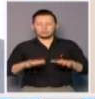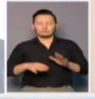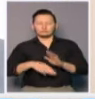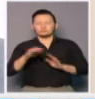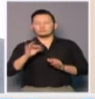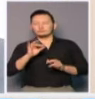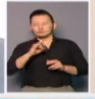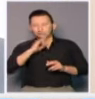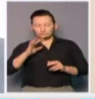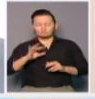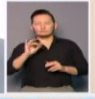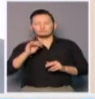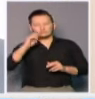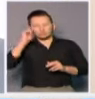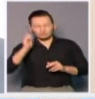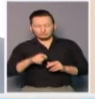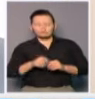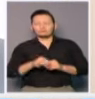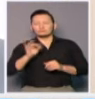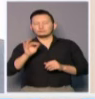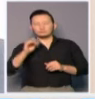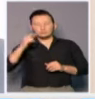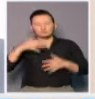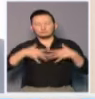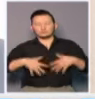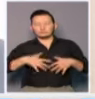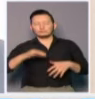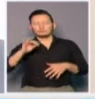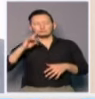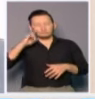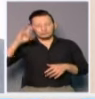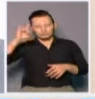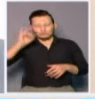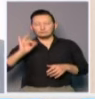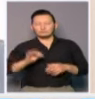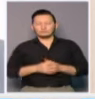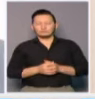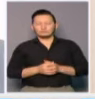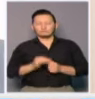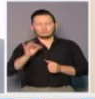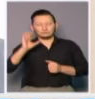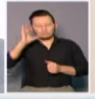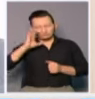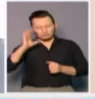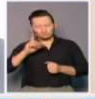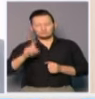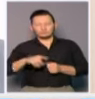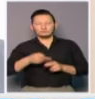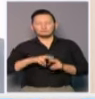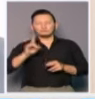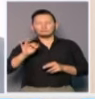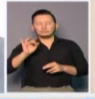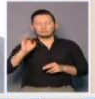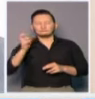и России, и Украины, и Грузии, и Казахстана, и Узбекистана, и